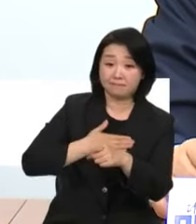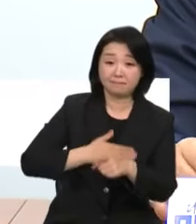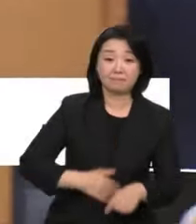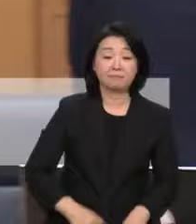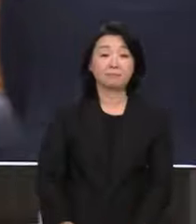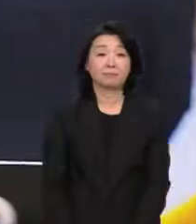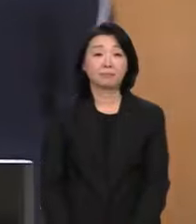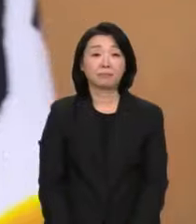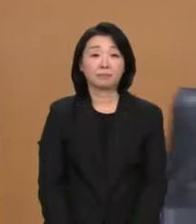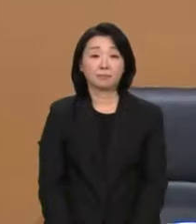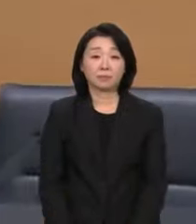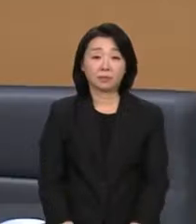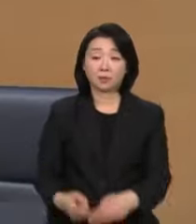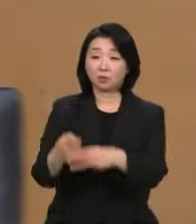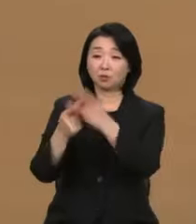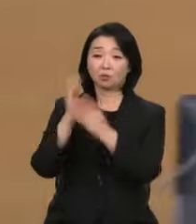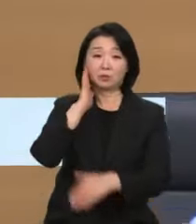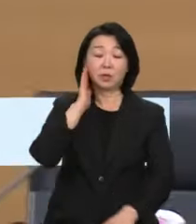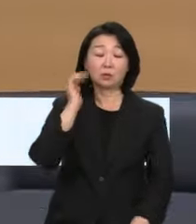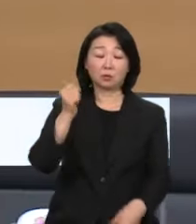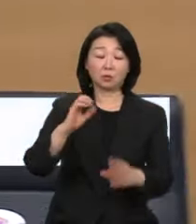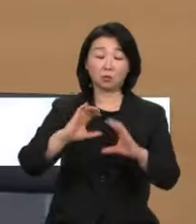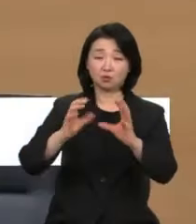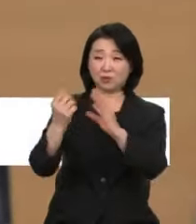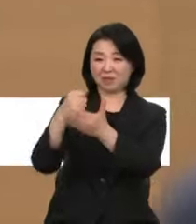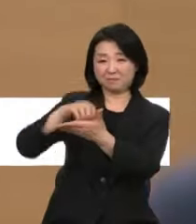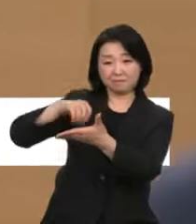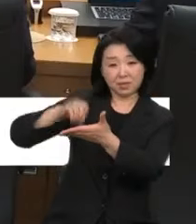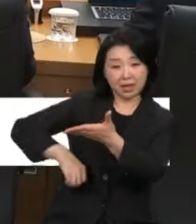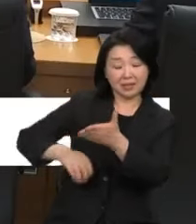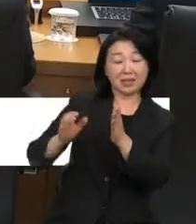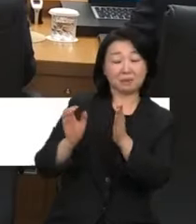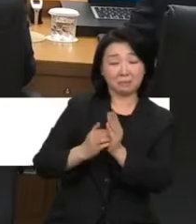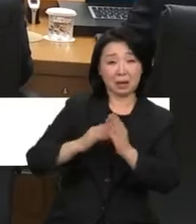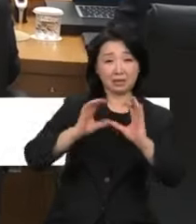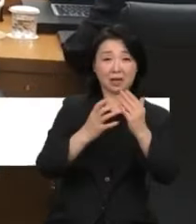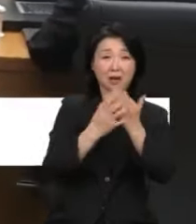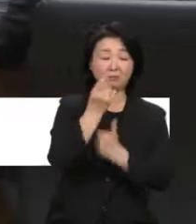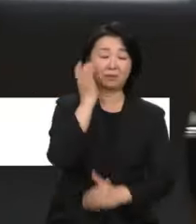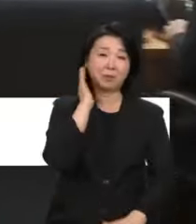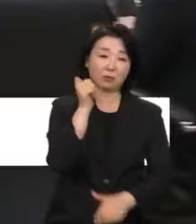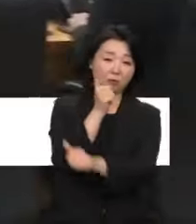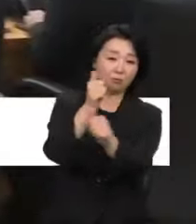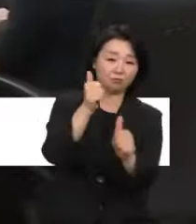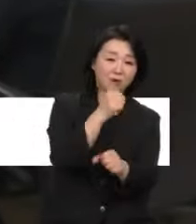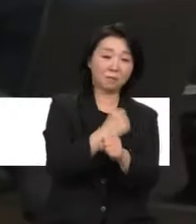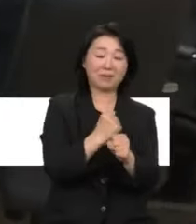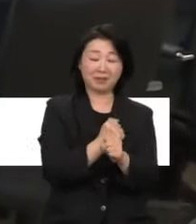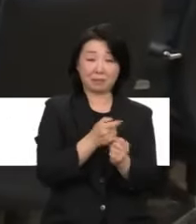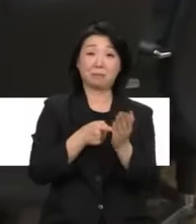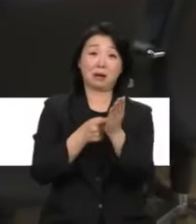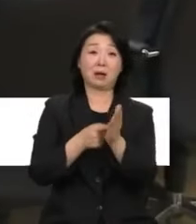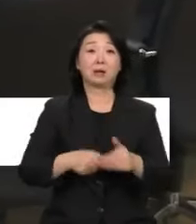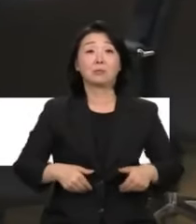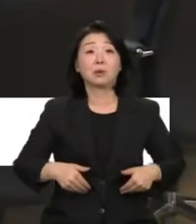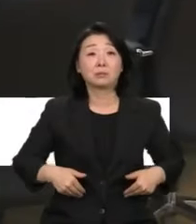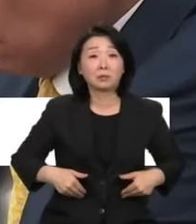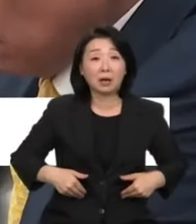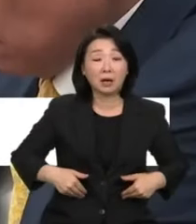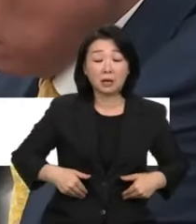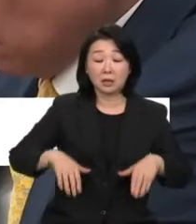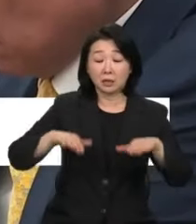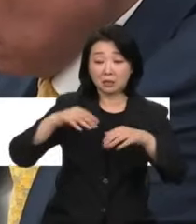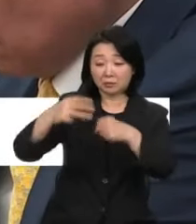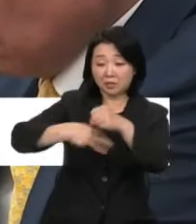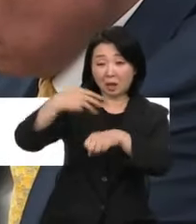됩니다. 윤 대통령이 국민의힘을 탈당하고 거국 내각을 구성해야 한다는 주장도 나왔습니다. 현 정부 남은 임기를